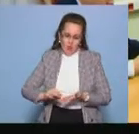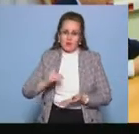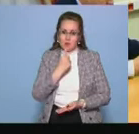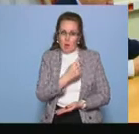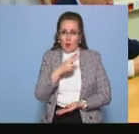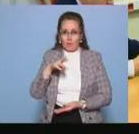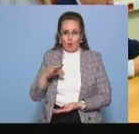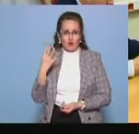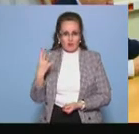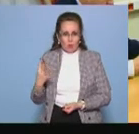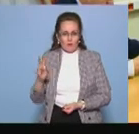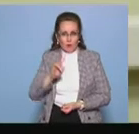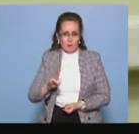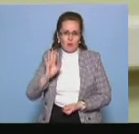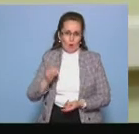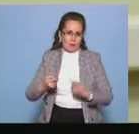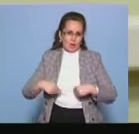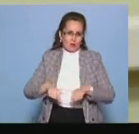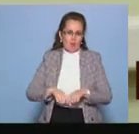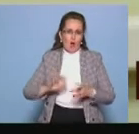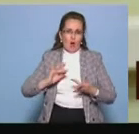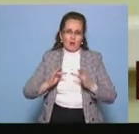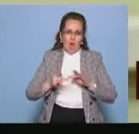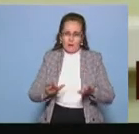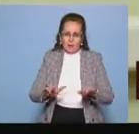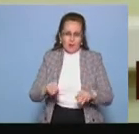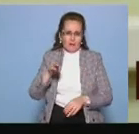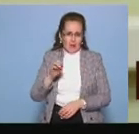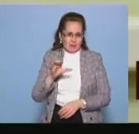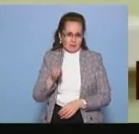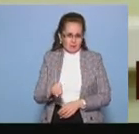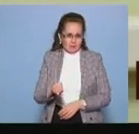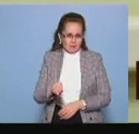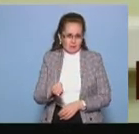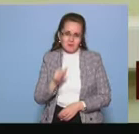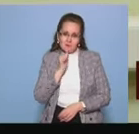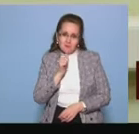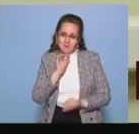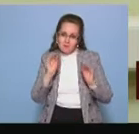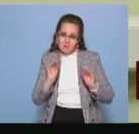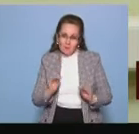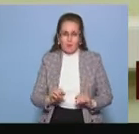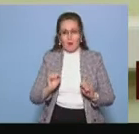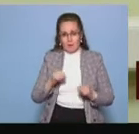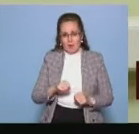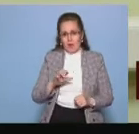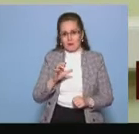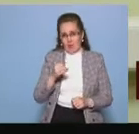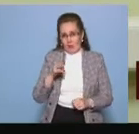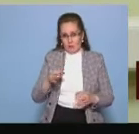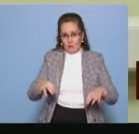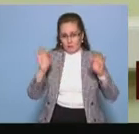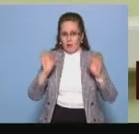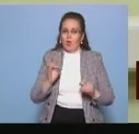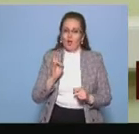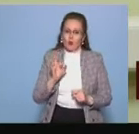организовано онлайн-тестирование. Можно будет пройти онлайн-тест на сайте meretna.ru, но на